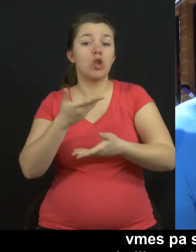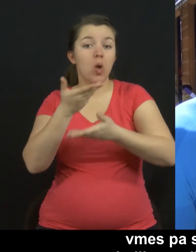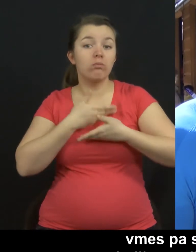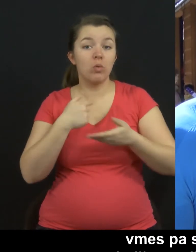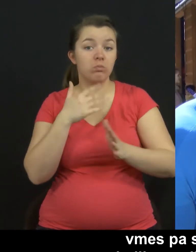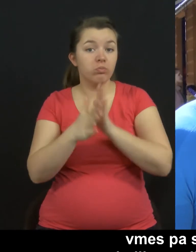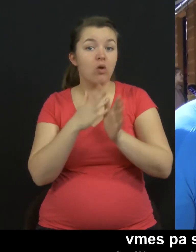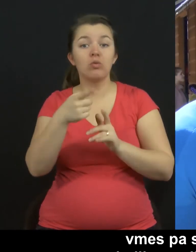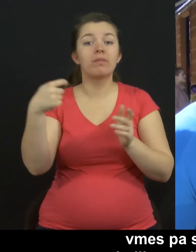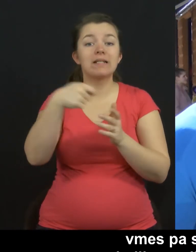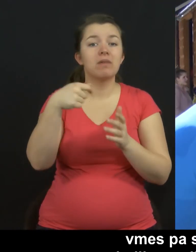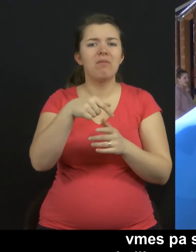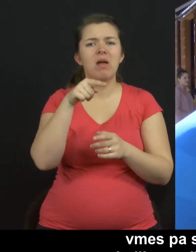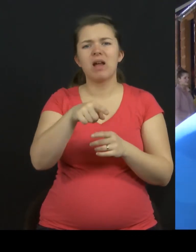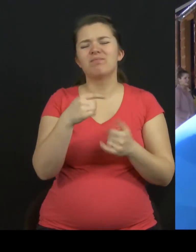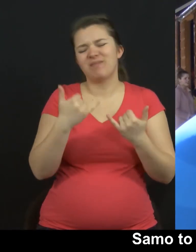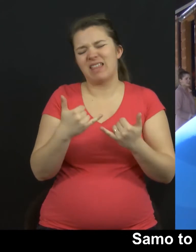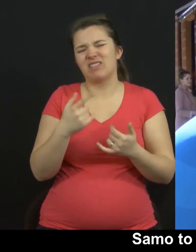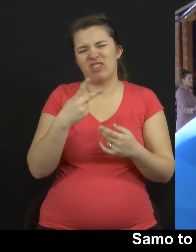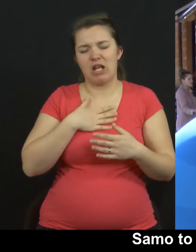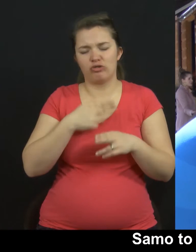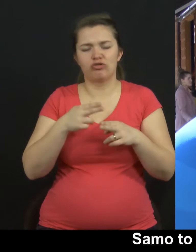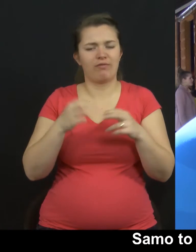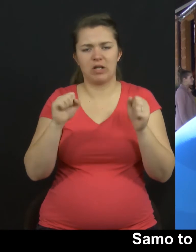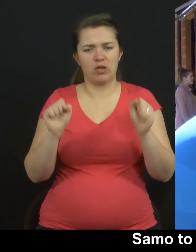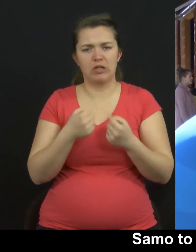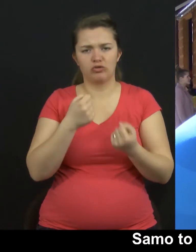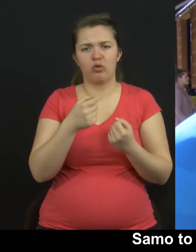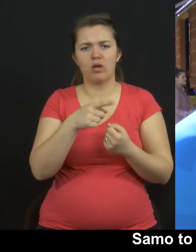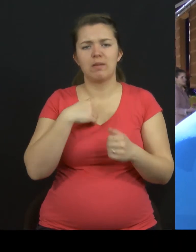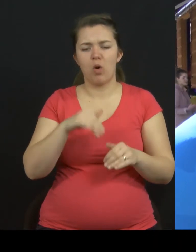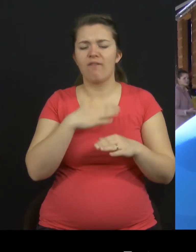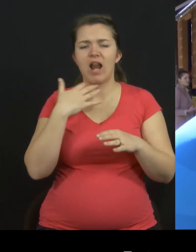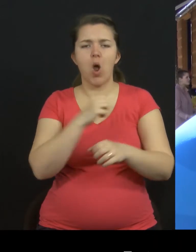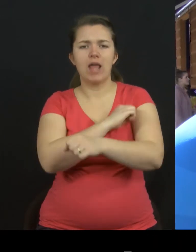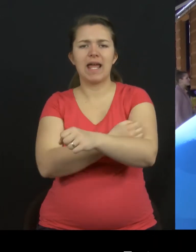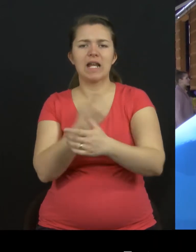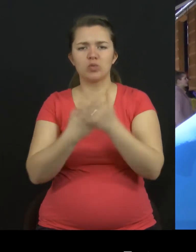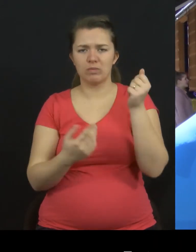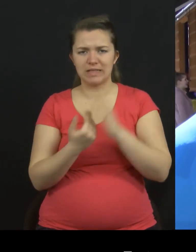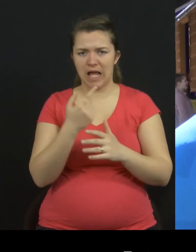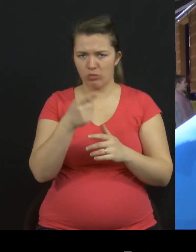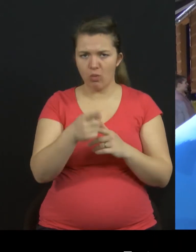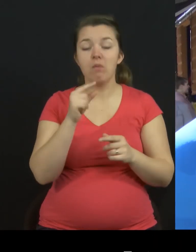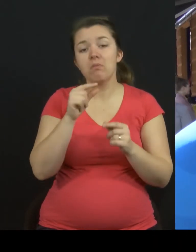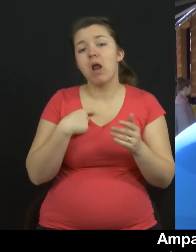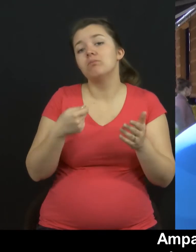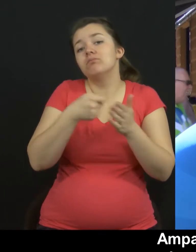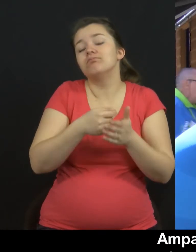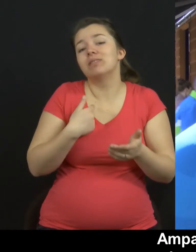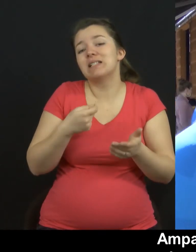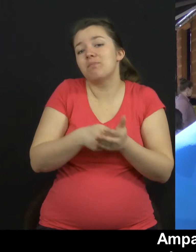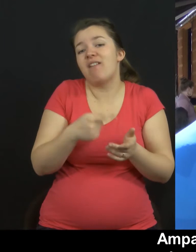dobil, na prosovih, pa so neki prispevali, sem to v naših časih zelo težko, sem velik energije z tem zgubil, ampak sem pa